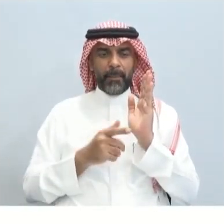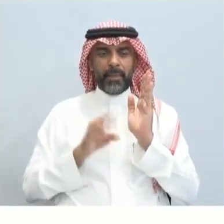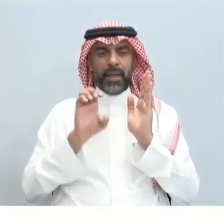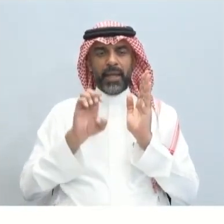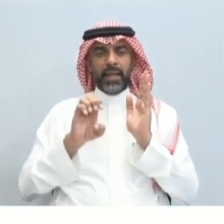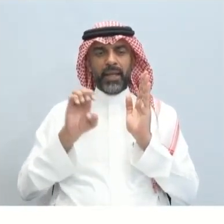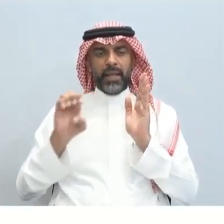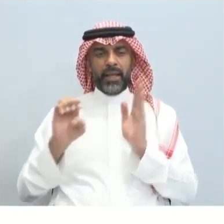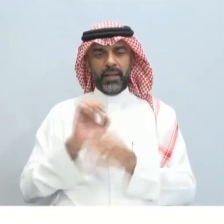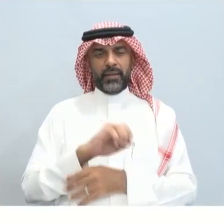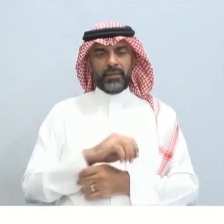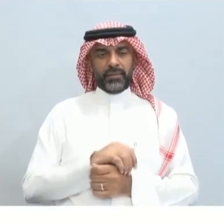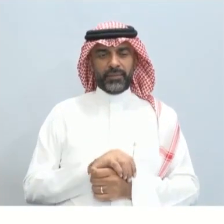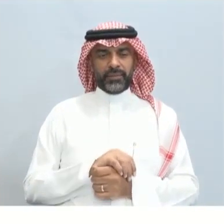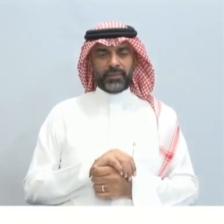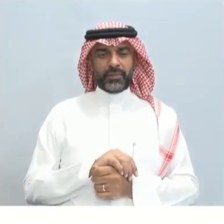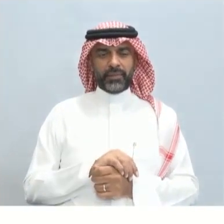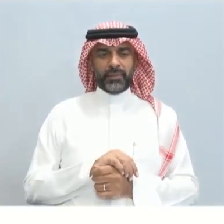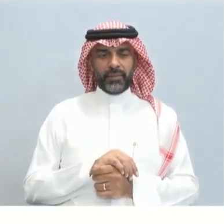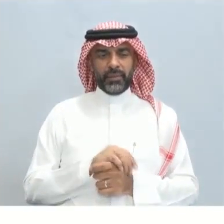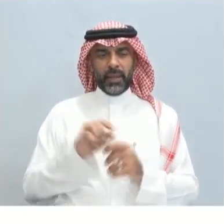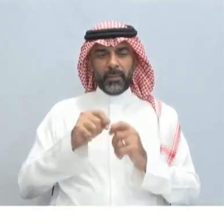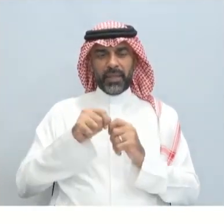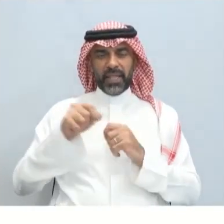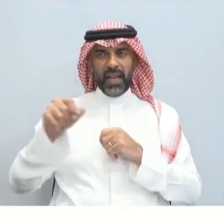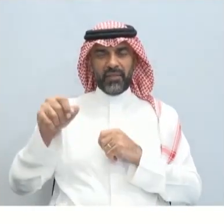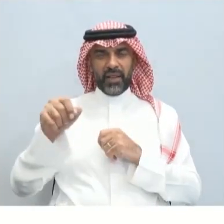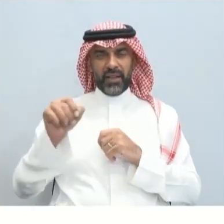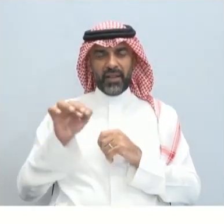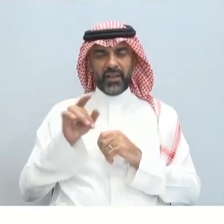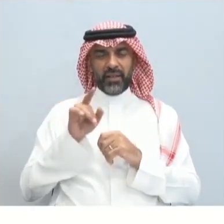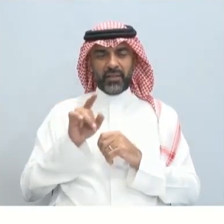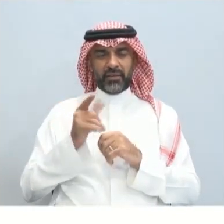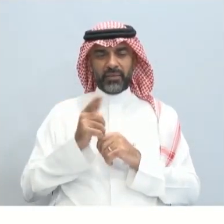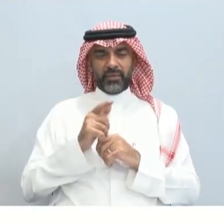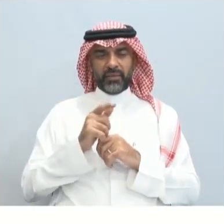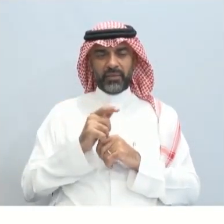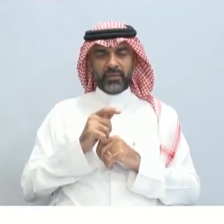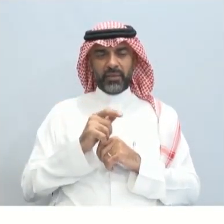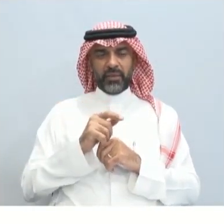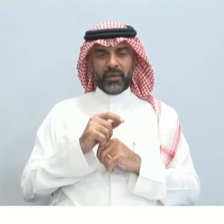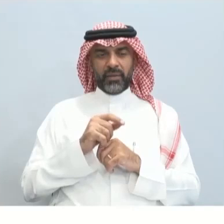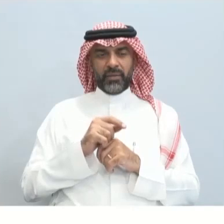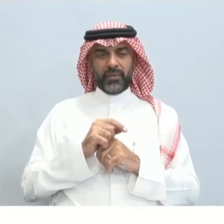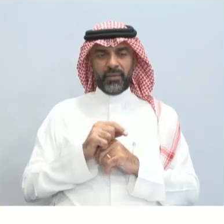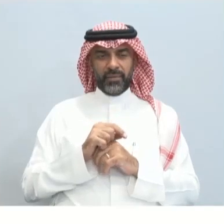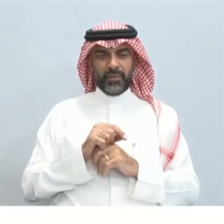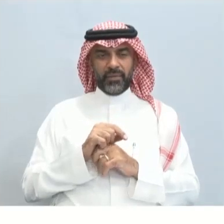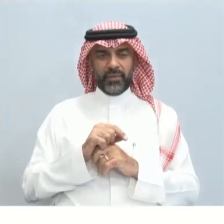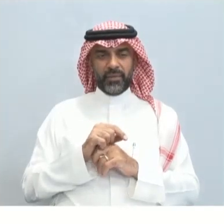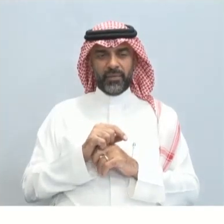عن الاي المسافه بين نقطه الاتزان اقصى ازاحه للموجه قمه او